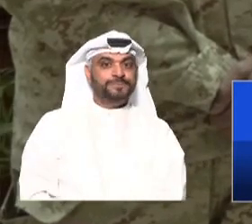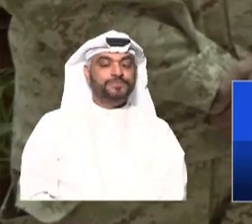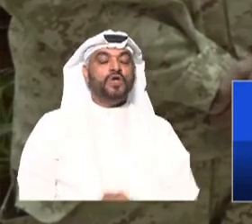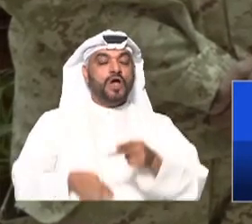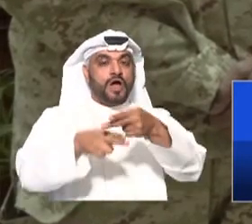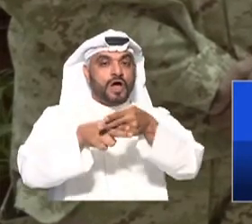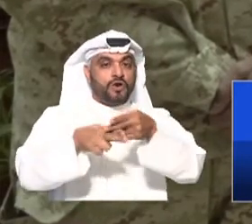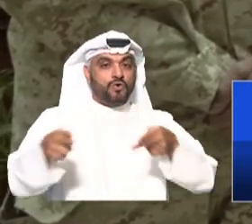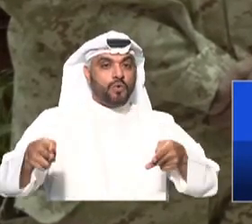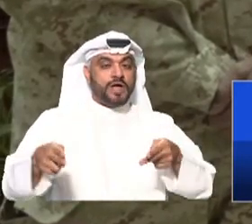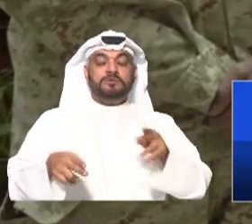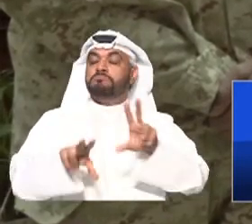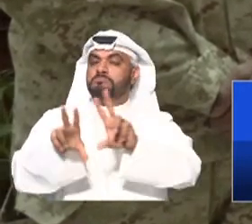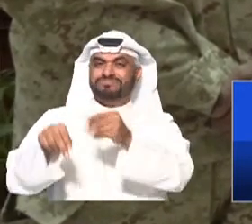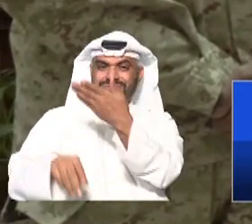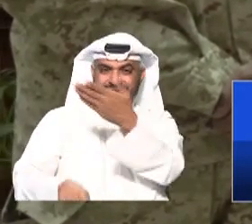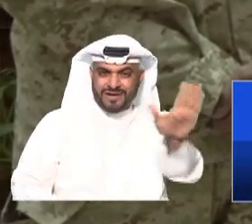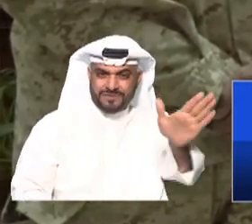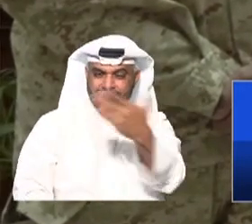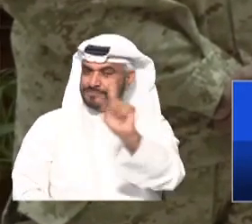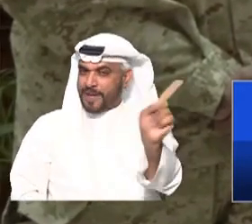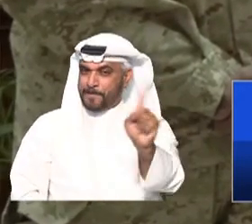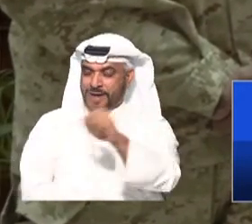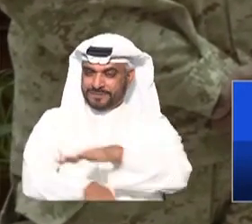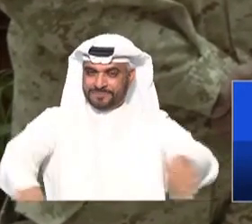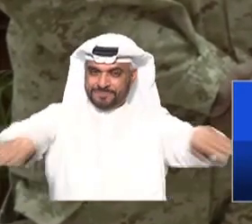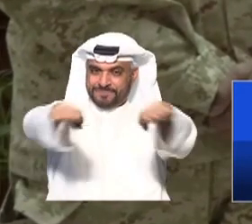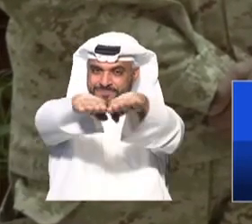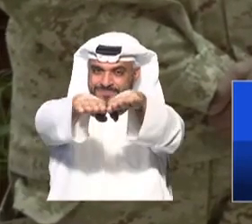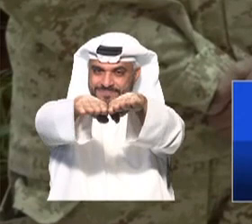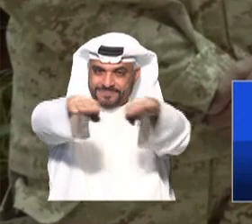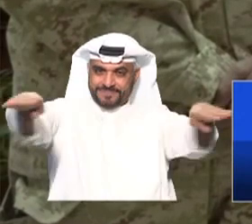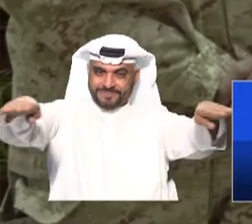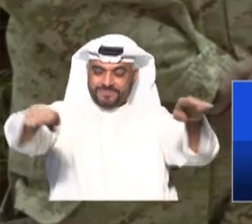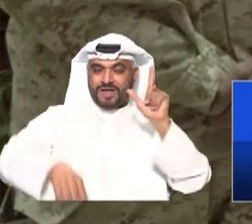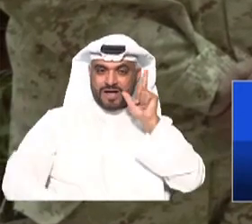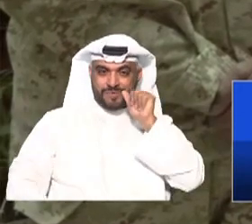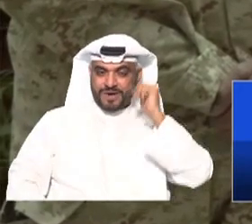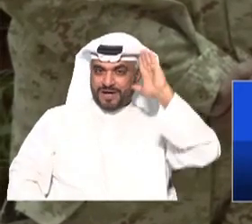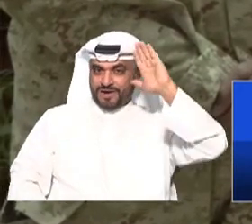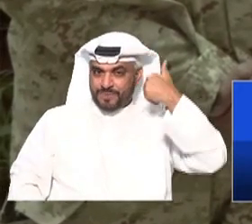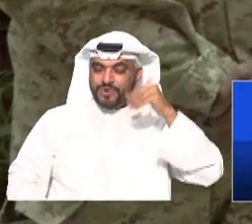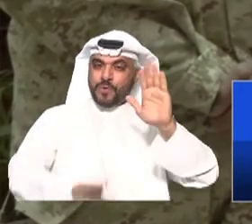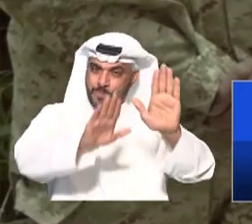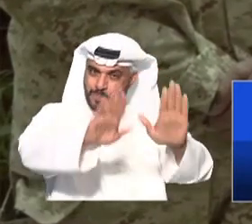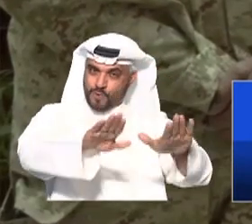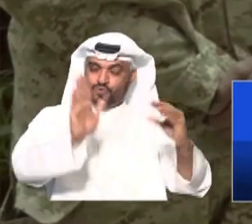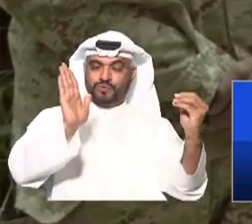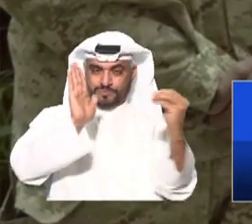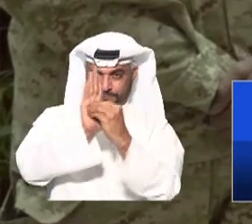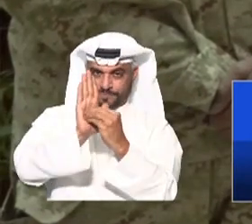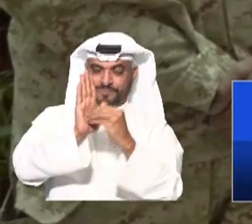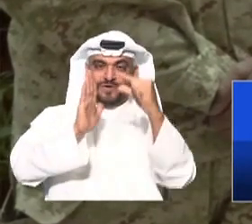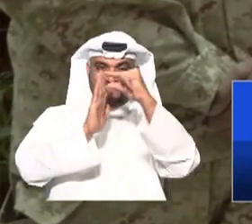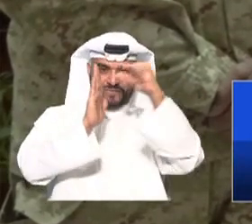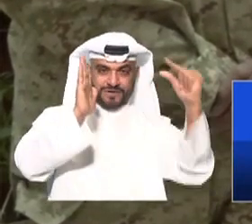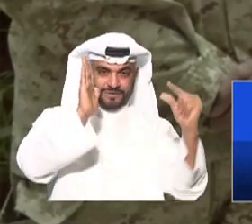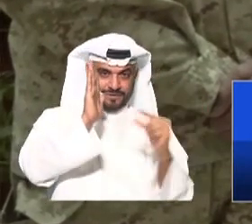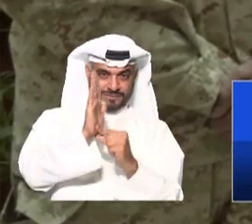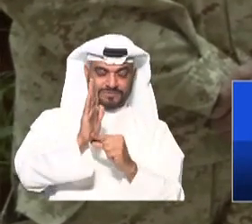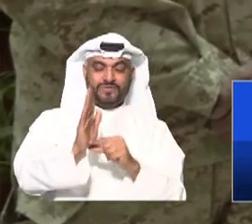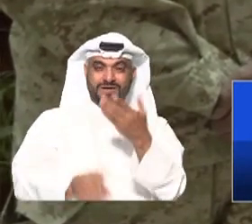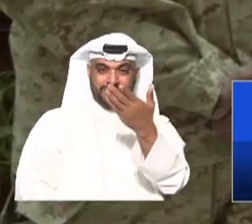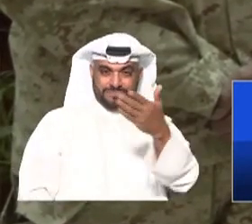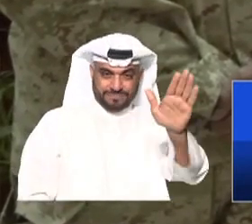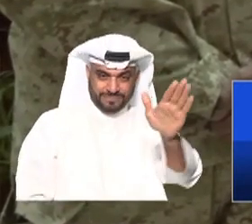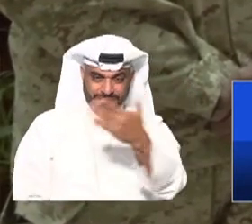الكويتي لم يفرق بين رجل أو امرأة، لم يفرق بين